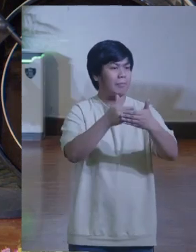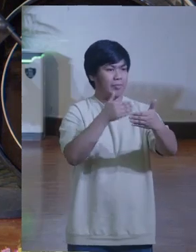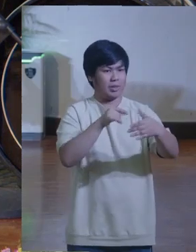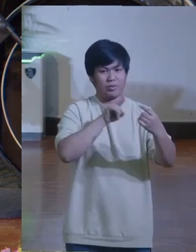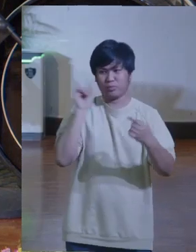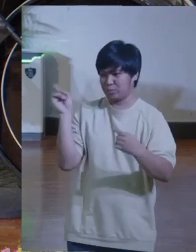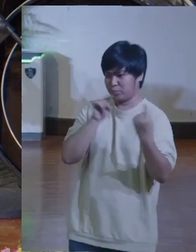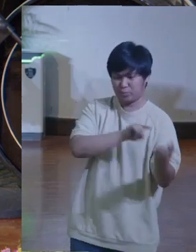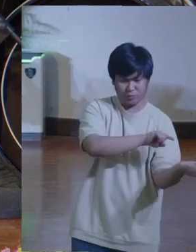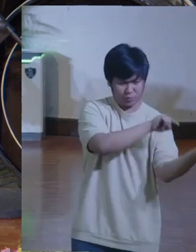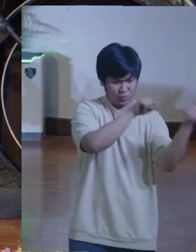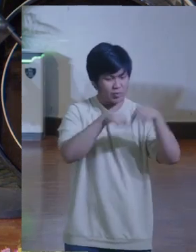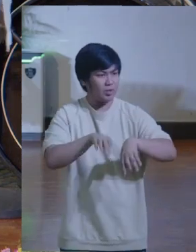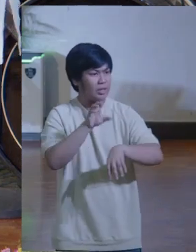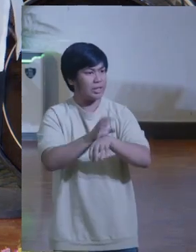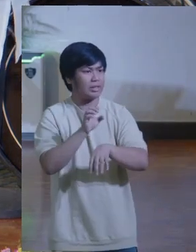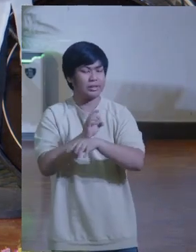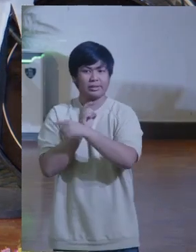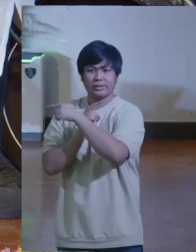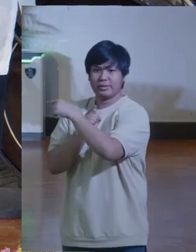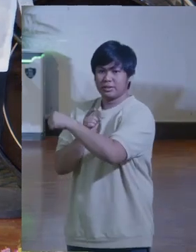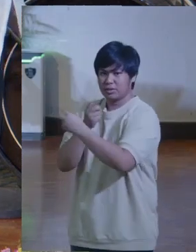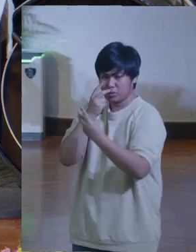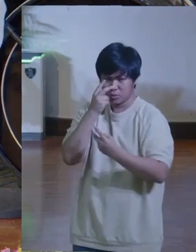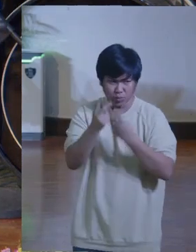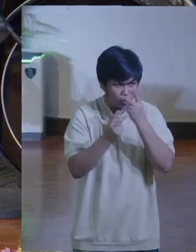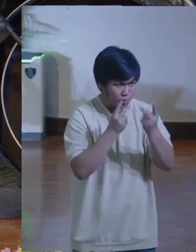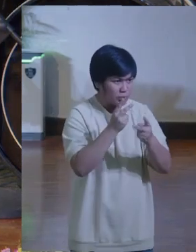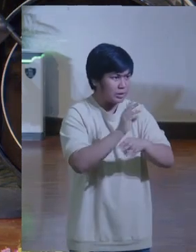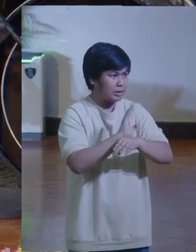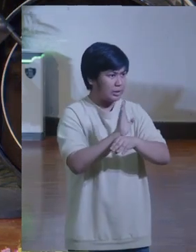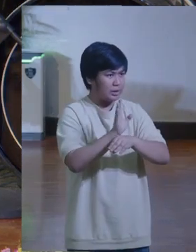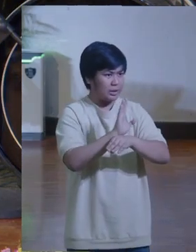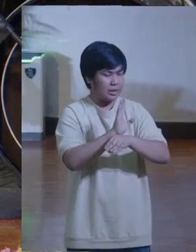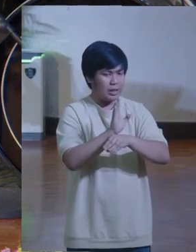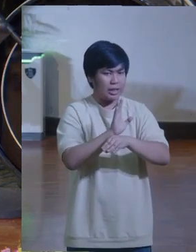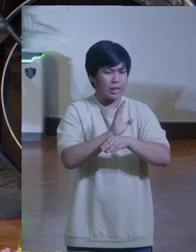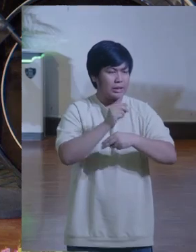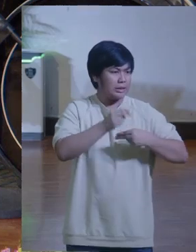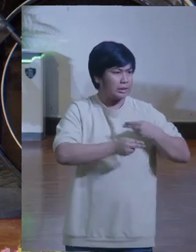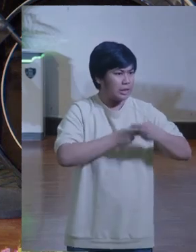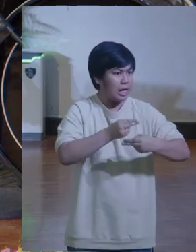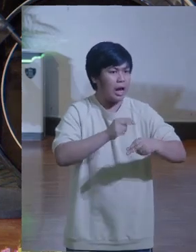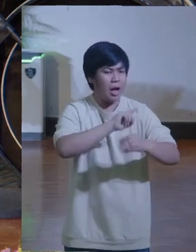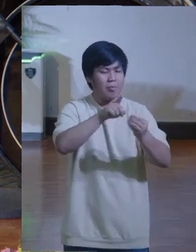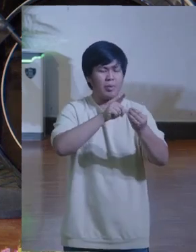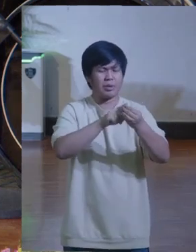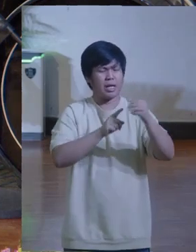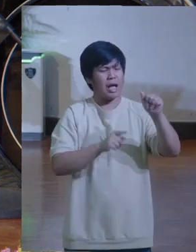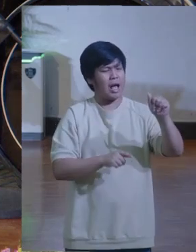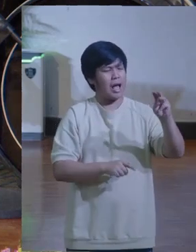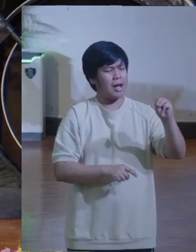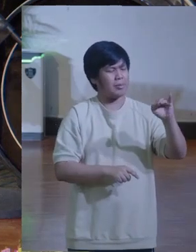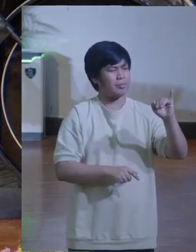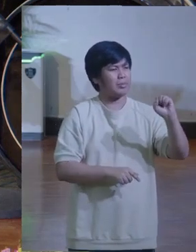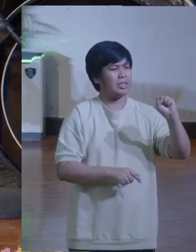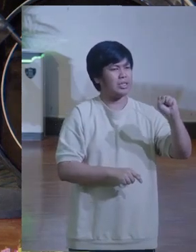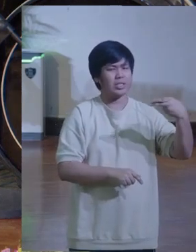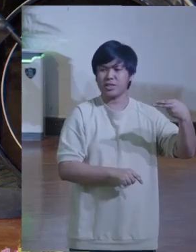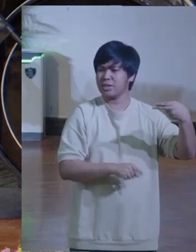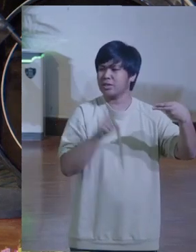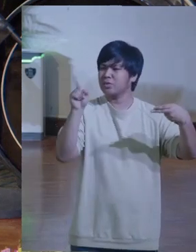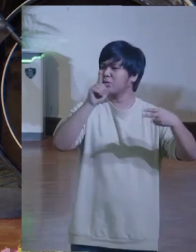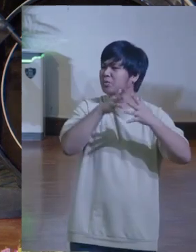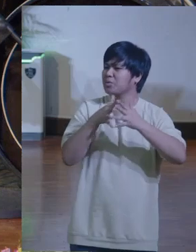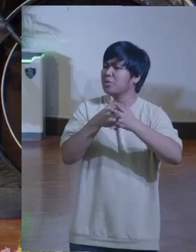sa church, nanood po ako na isang documentary tungkol sa Amish culture. Sa Amerika